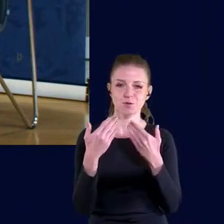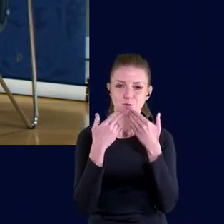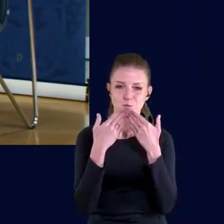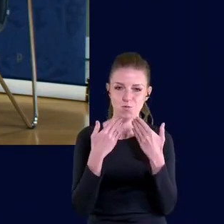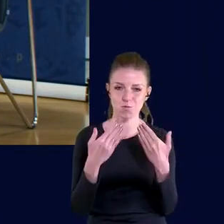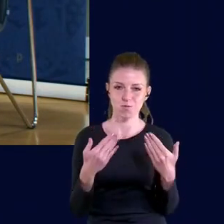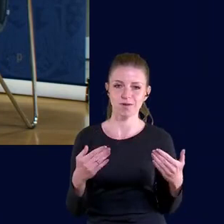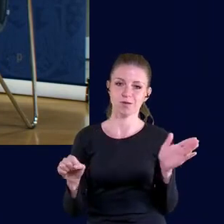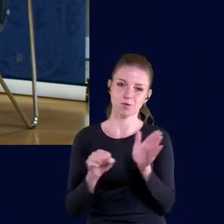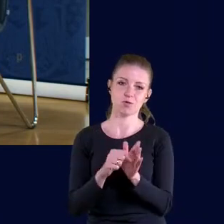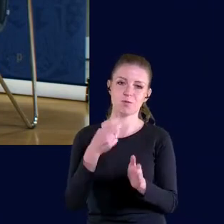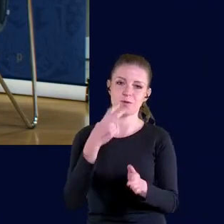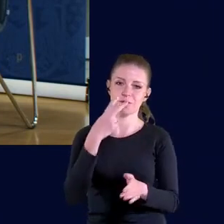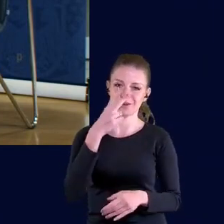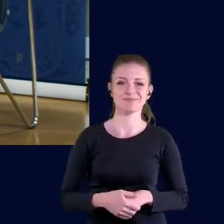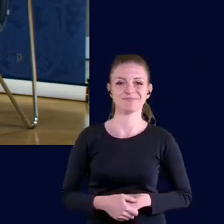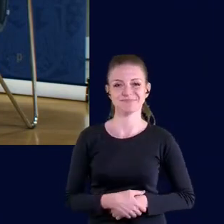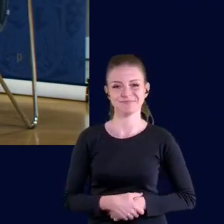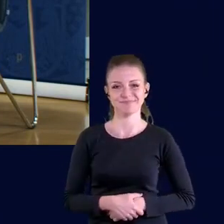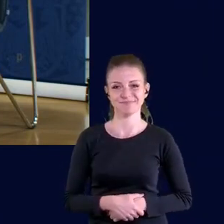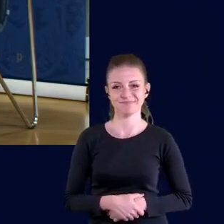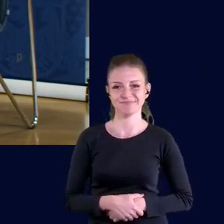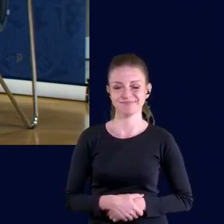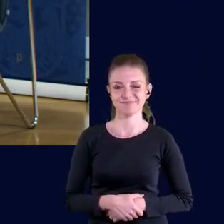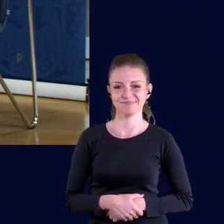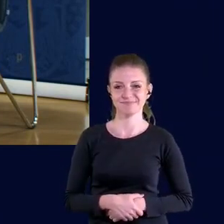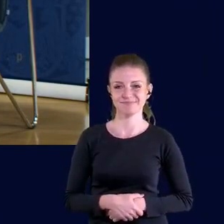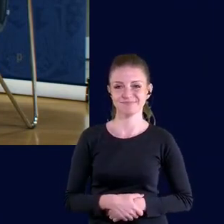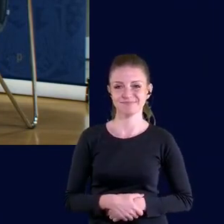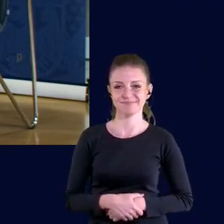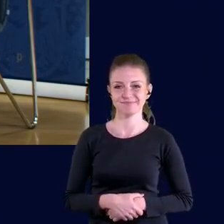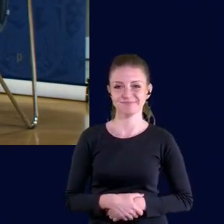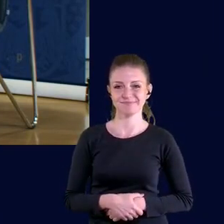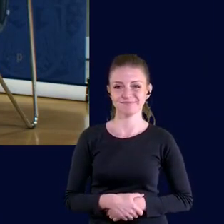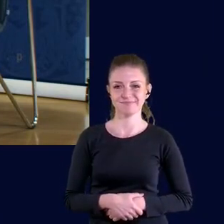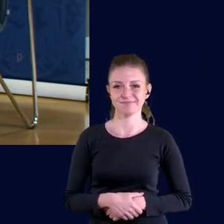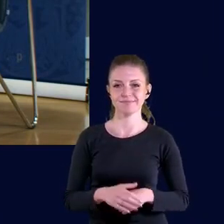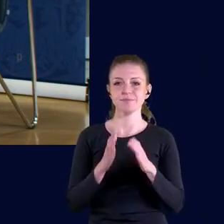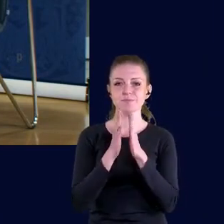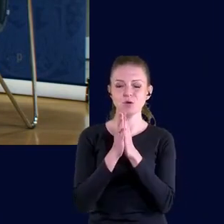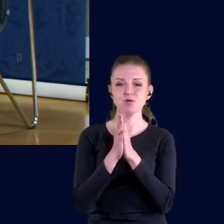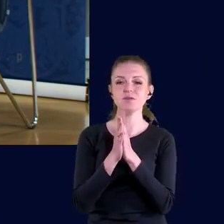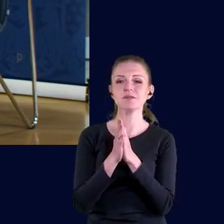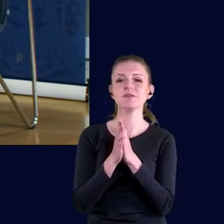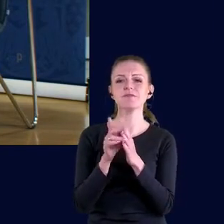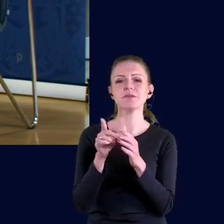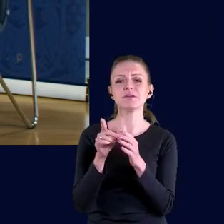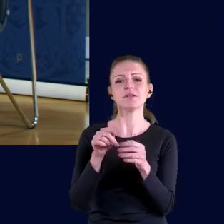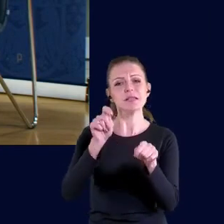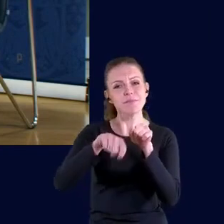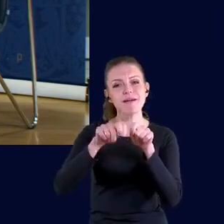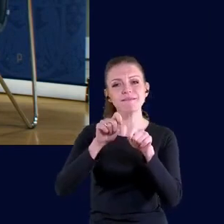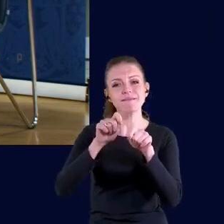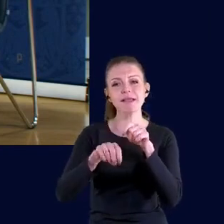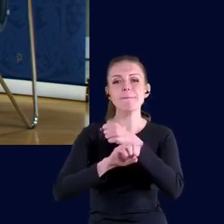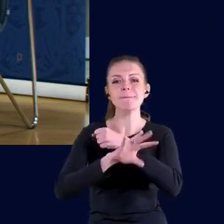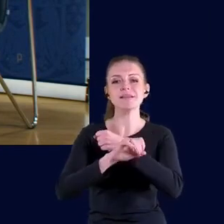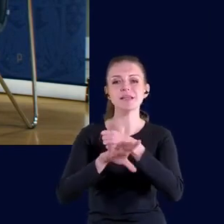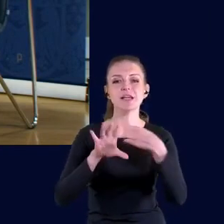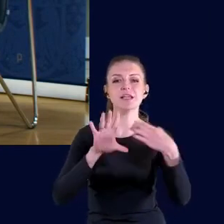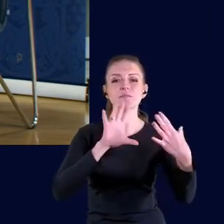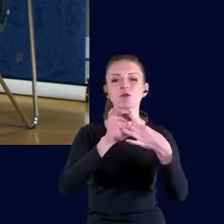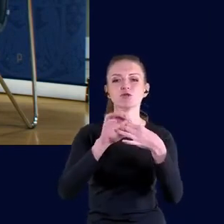i do zobaczenia identyfikacji śledźcie państwo naprawia społecznościowe bonamedica